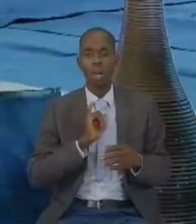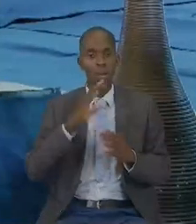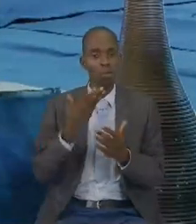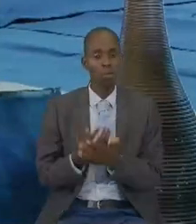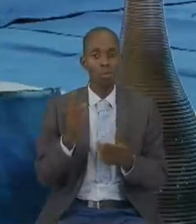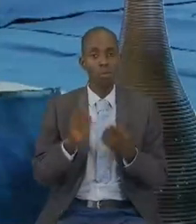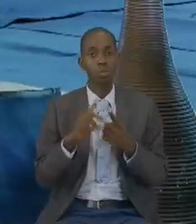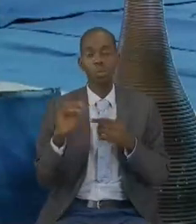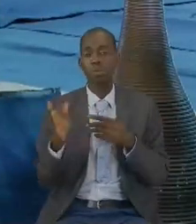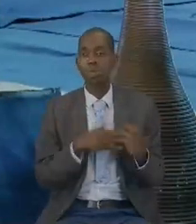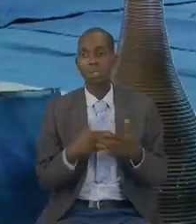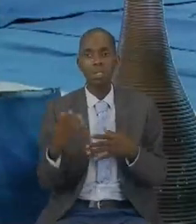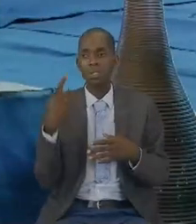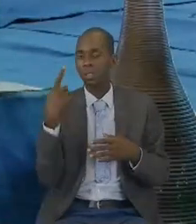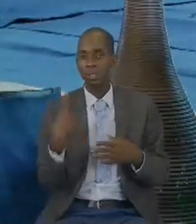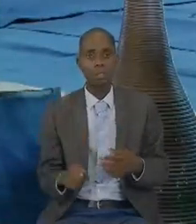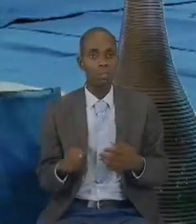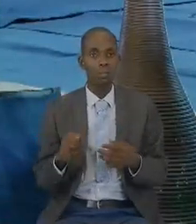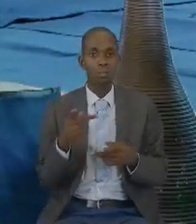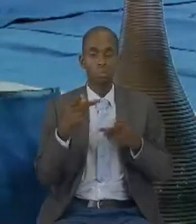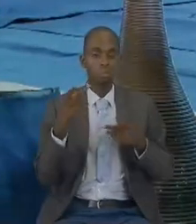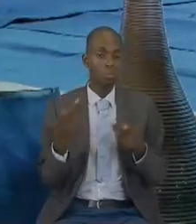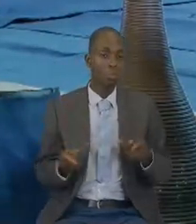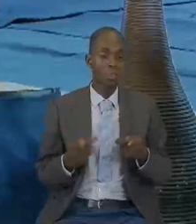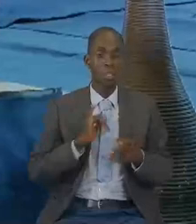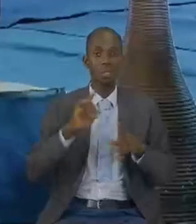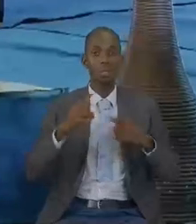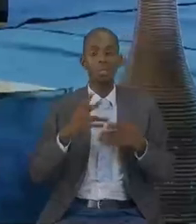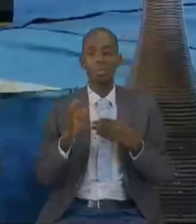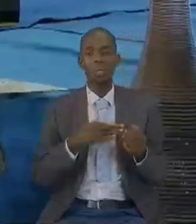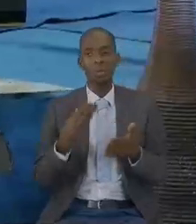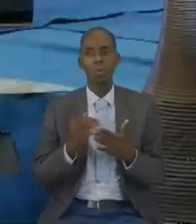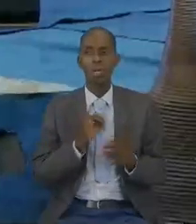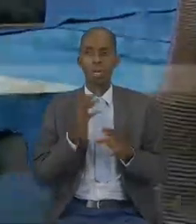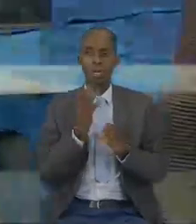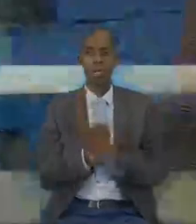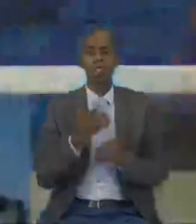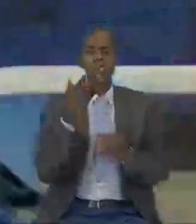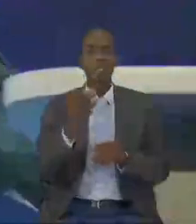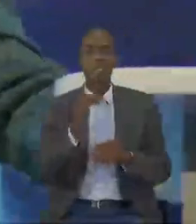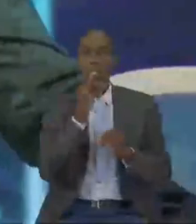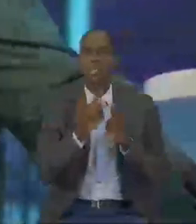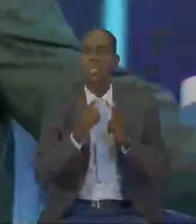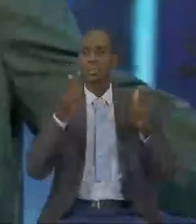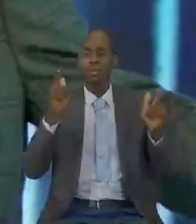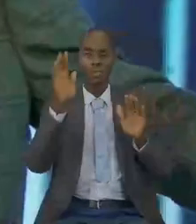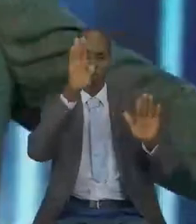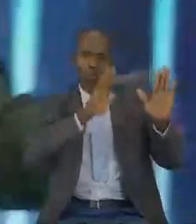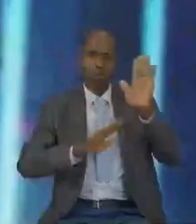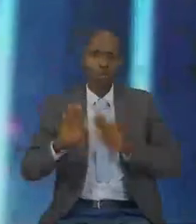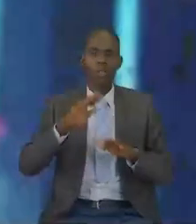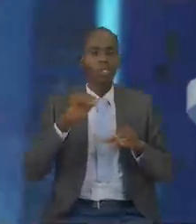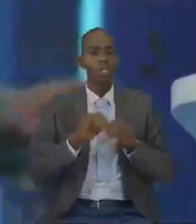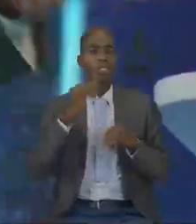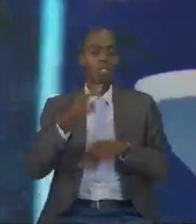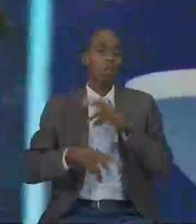peu importe là où je me retrouve, peu importe peu importe l'éducation que j'ai, Peu importe l'argent que j'ai, il y a la grande tribulation, les